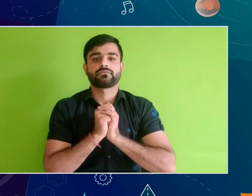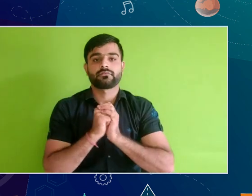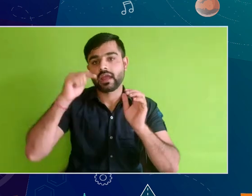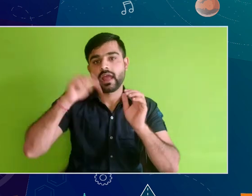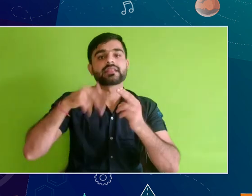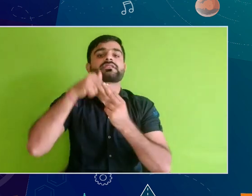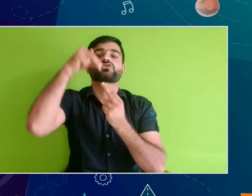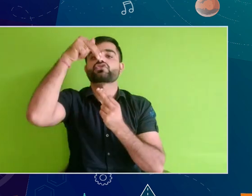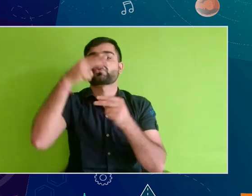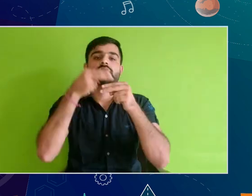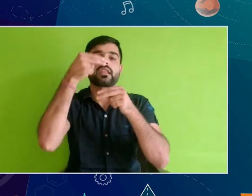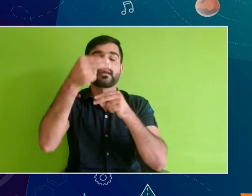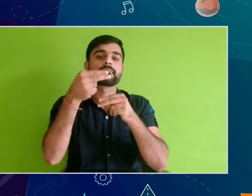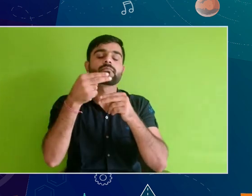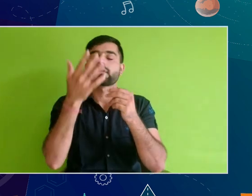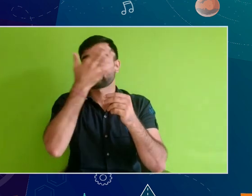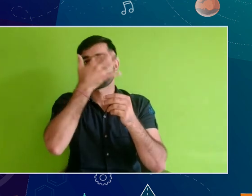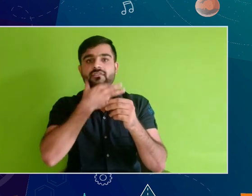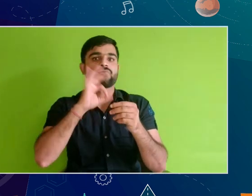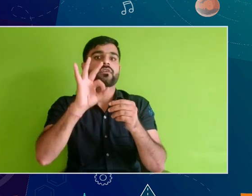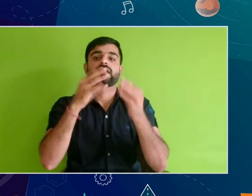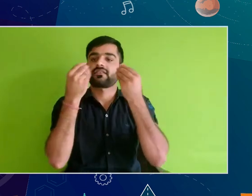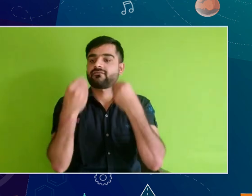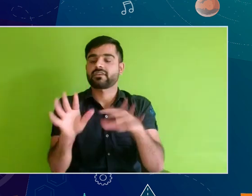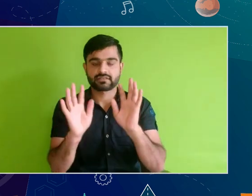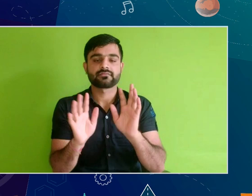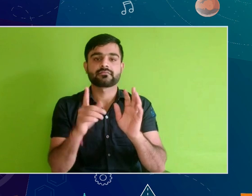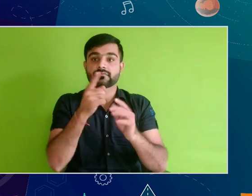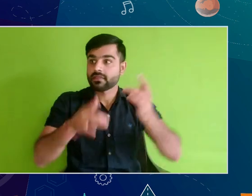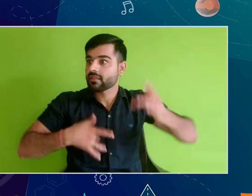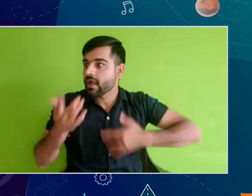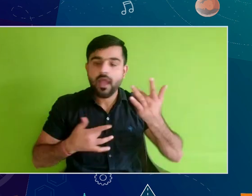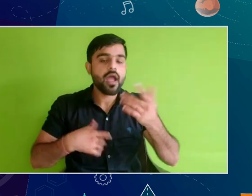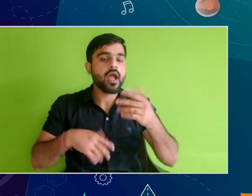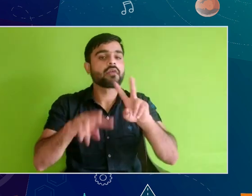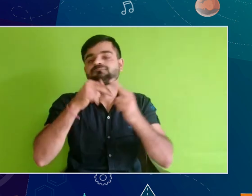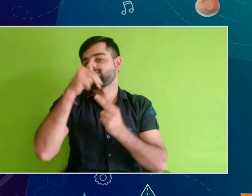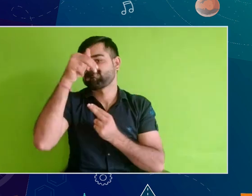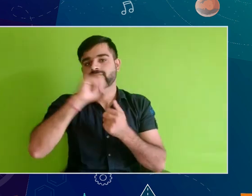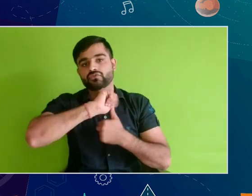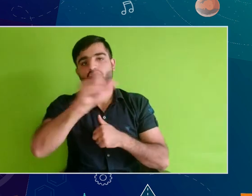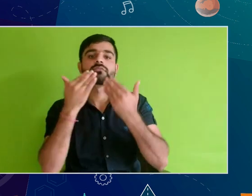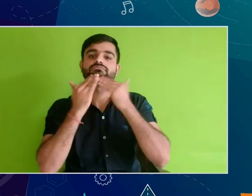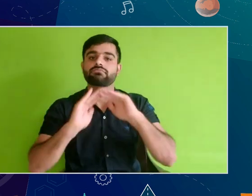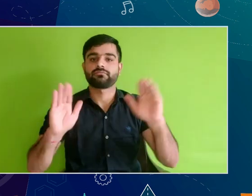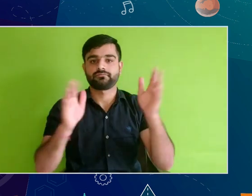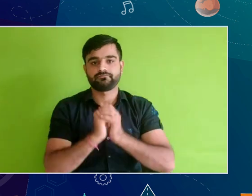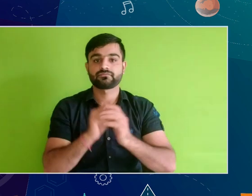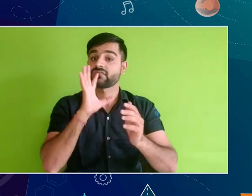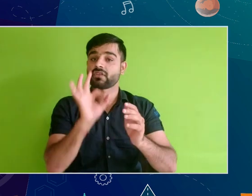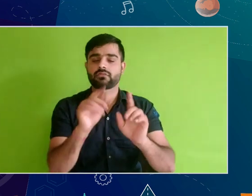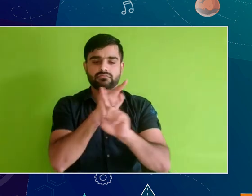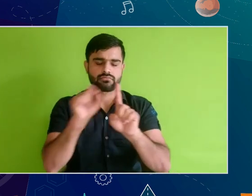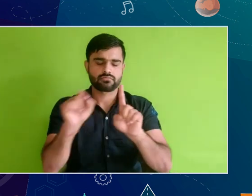है वंडरफुल वेस्ट, एंड आई एम सो एक्साइटेड टू रिसाइट दिस स्टोरी टू ऑल द चिल्ड्रन। 100% एंड आई एम अबाउट टू टेल यू द सेम